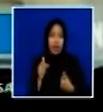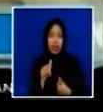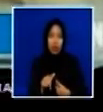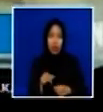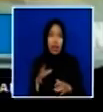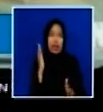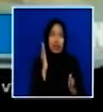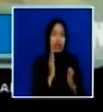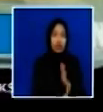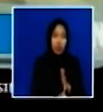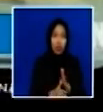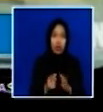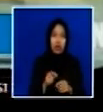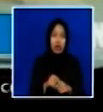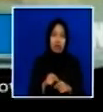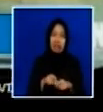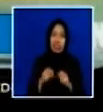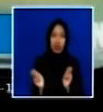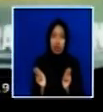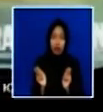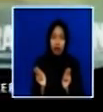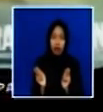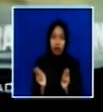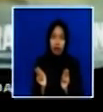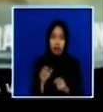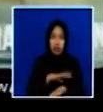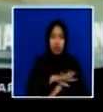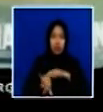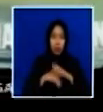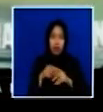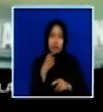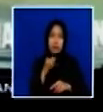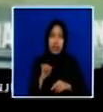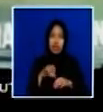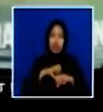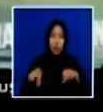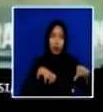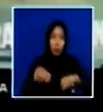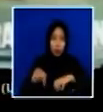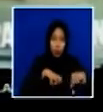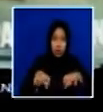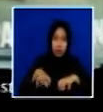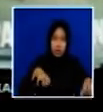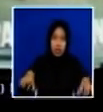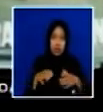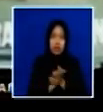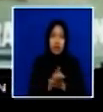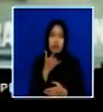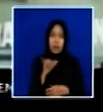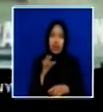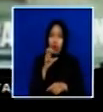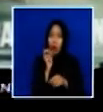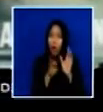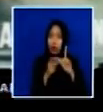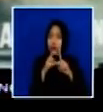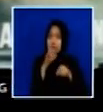uji jagal Hai semua dipretelin oh oh Hai onderdil